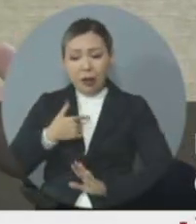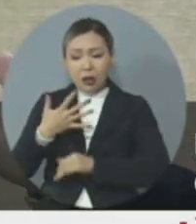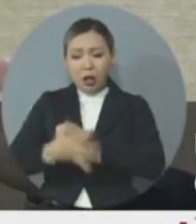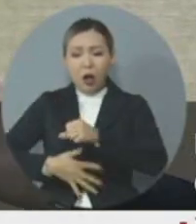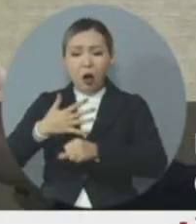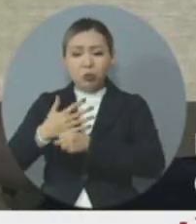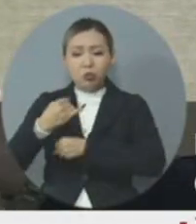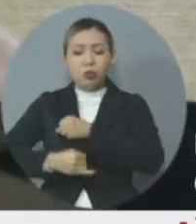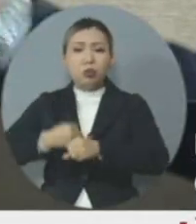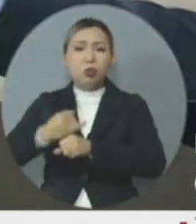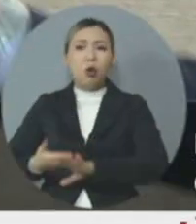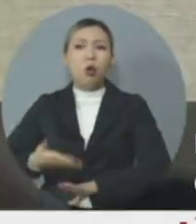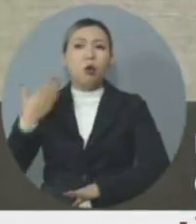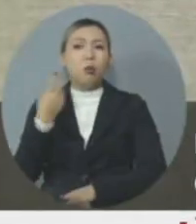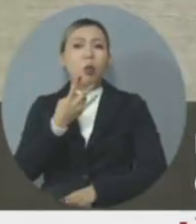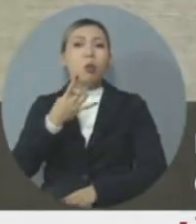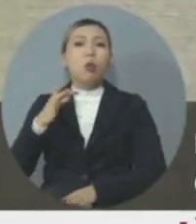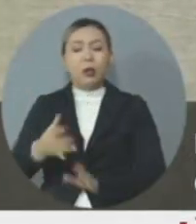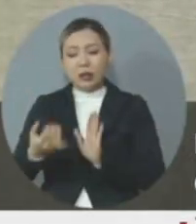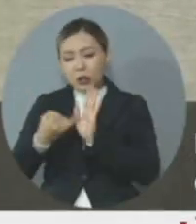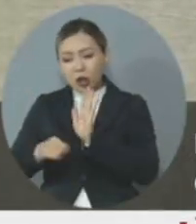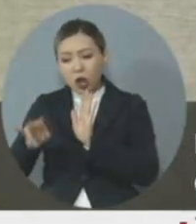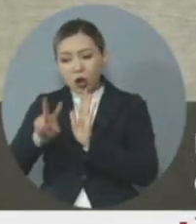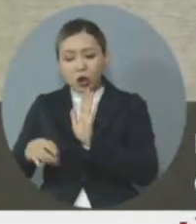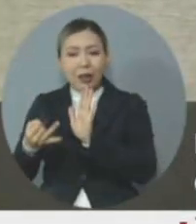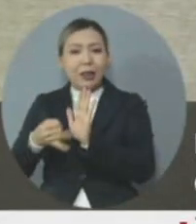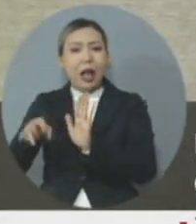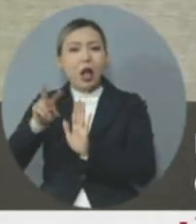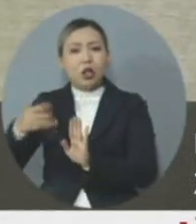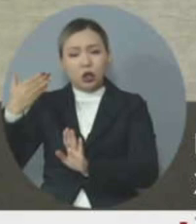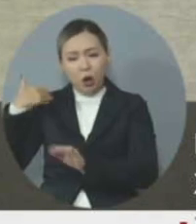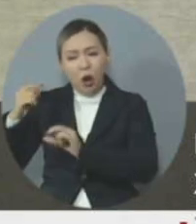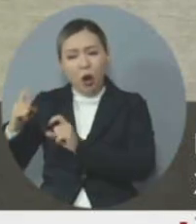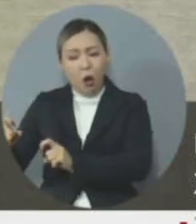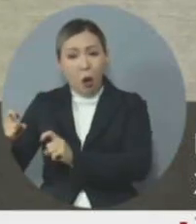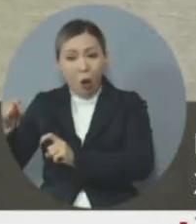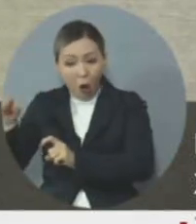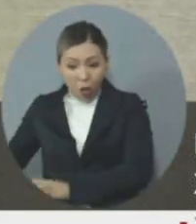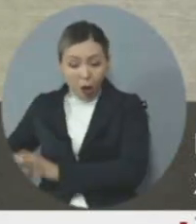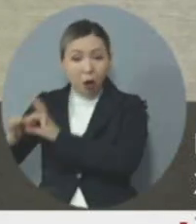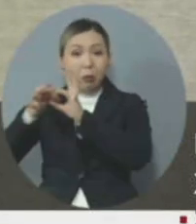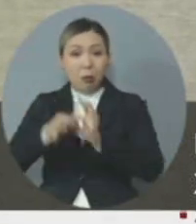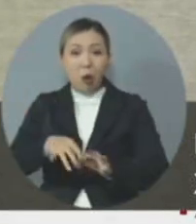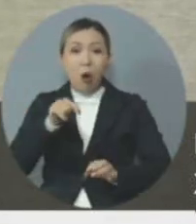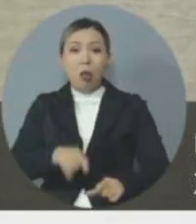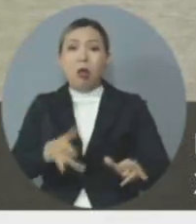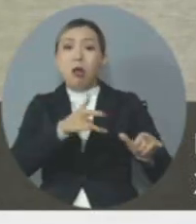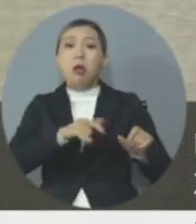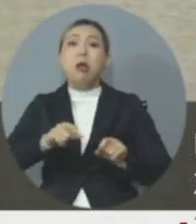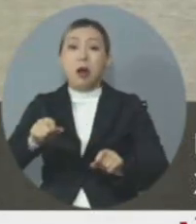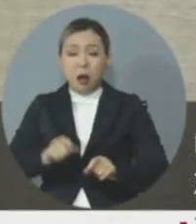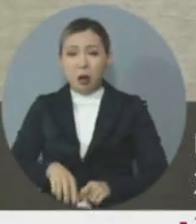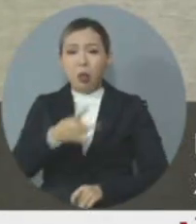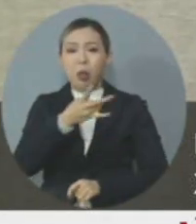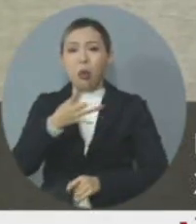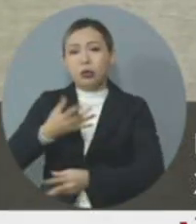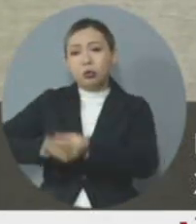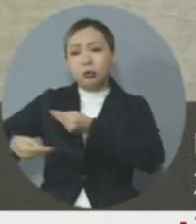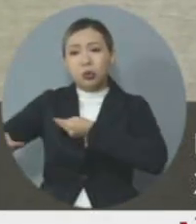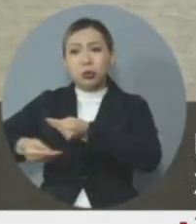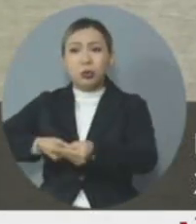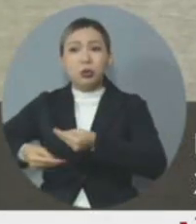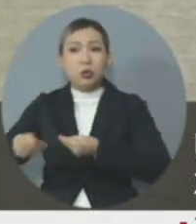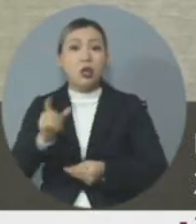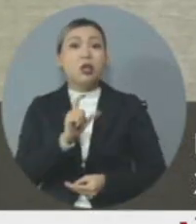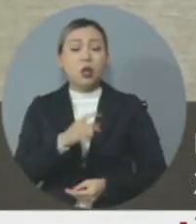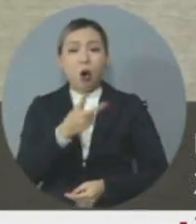нүүр сэмтгэн байх үед нэг 60 долллараар тооцож энэ оптик гэрээ буюу бартраар нүүрсээ өгнө. 24 он хүртэл